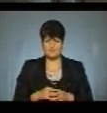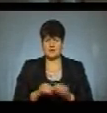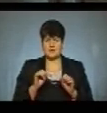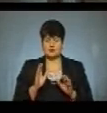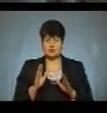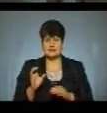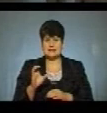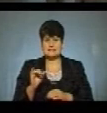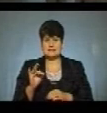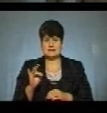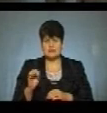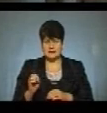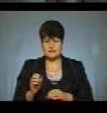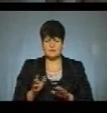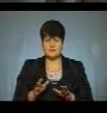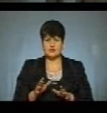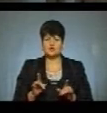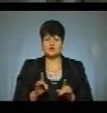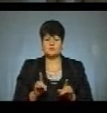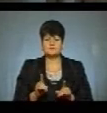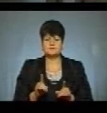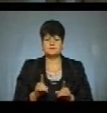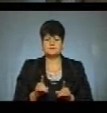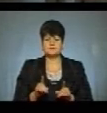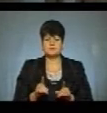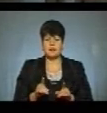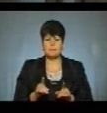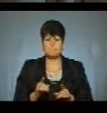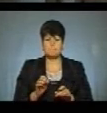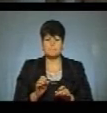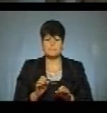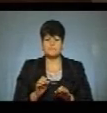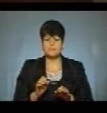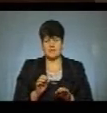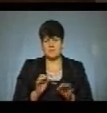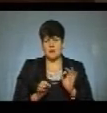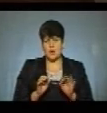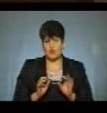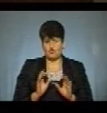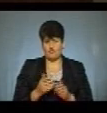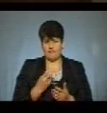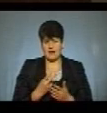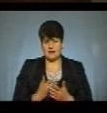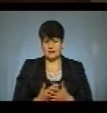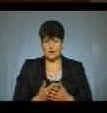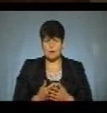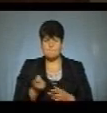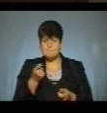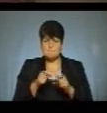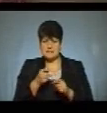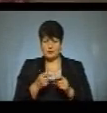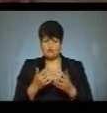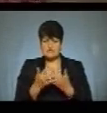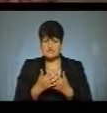бути сіренького такого. Таке, щоб вже воно в природі виглядало досить природно. Плетуть маскувальну